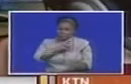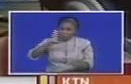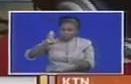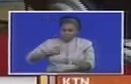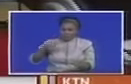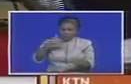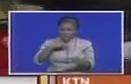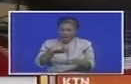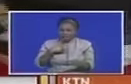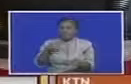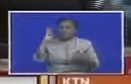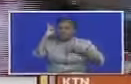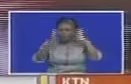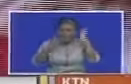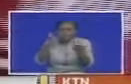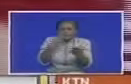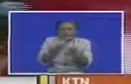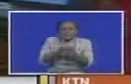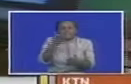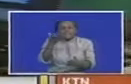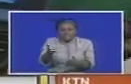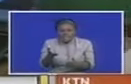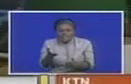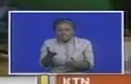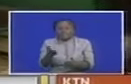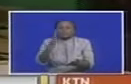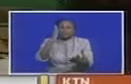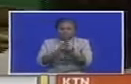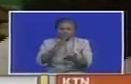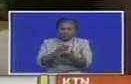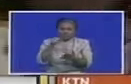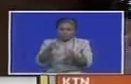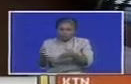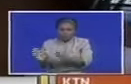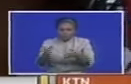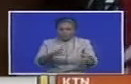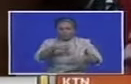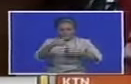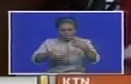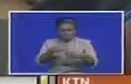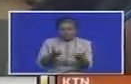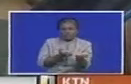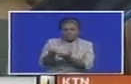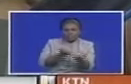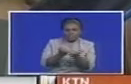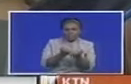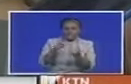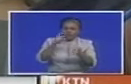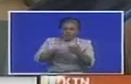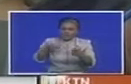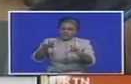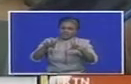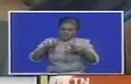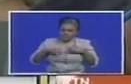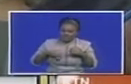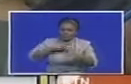na kiasi cha fedha zinazotajwa kwenye zabuni hiyo, basi ipewe fursa kuendelea na biashara hiyo kwa kiasi kinachokubalika kwa wahusika